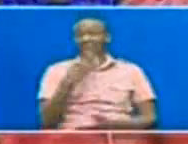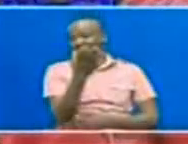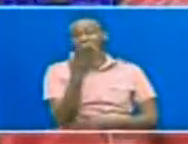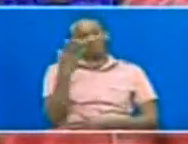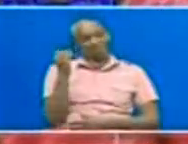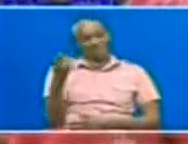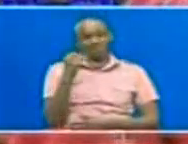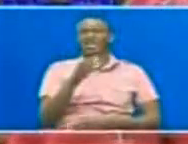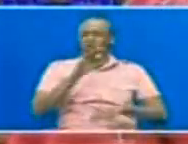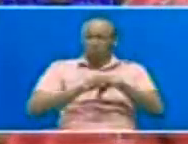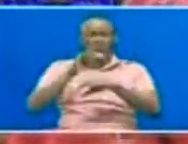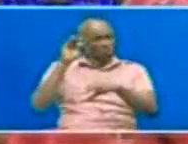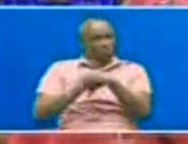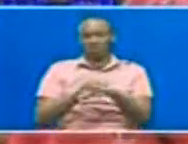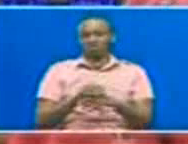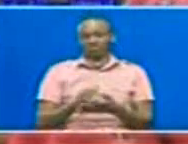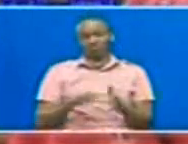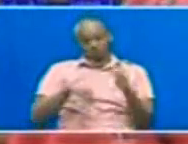players. Tena good players.